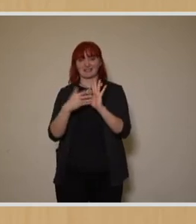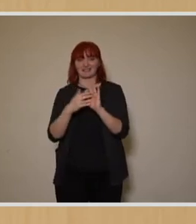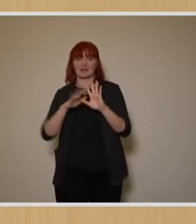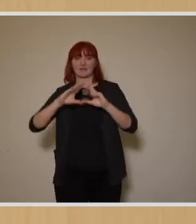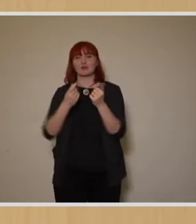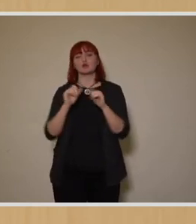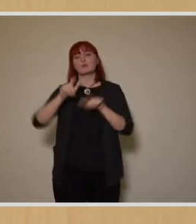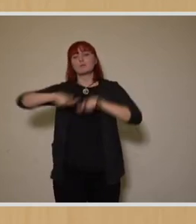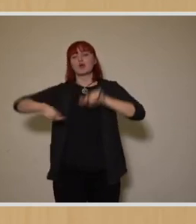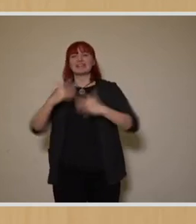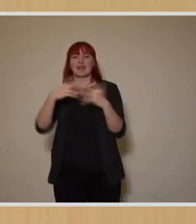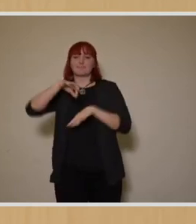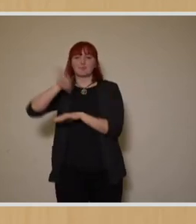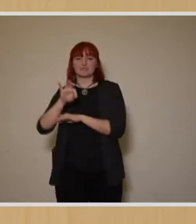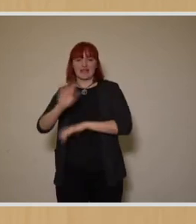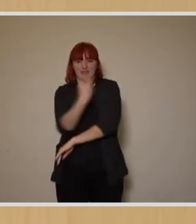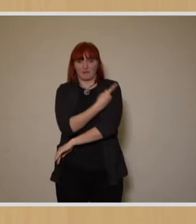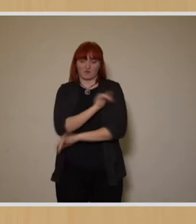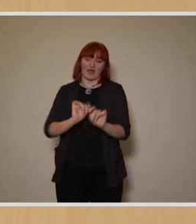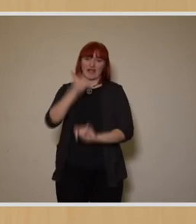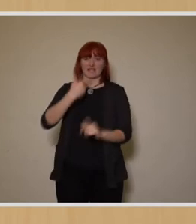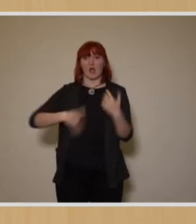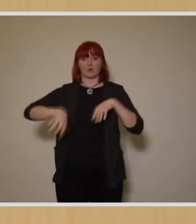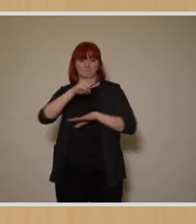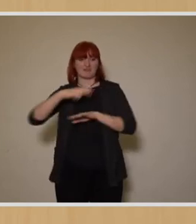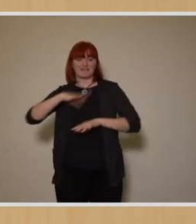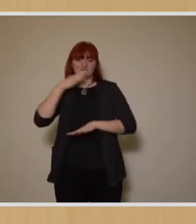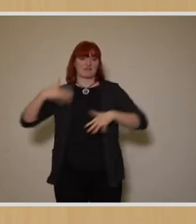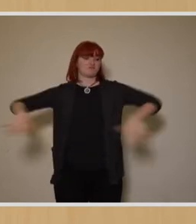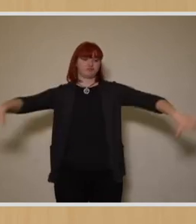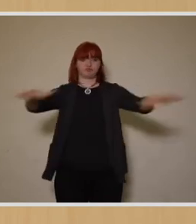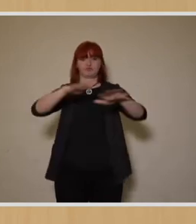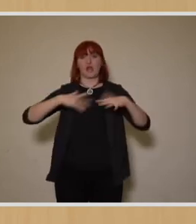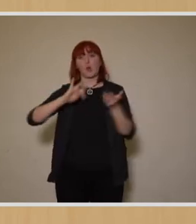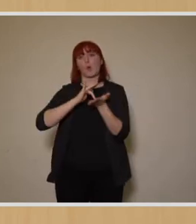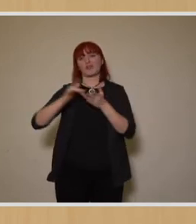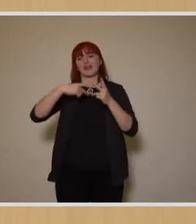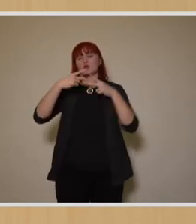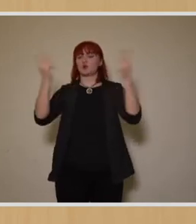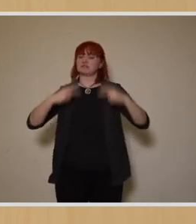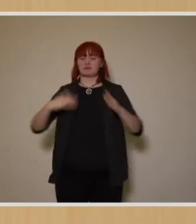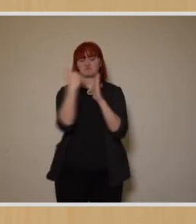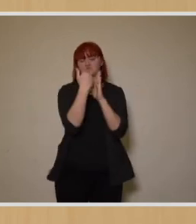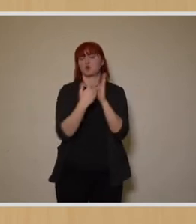Impfung erhalten. In der Messe ist viel Platz und die Hygienekonzepte sind erprobt.